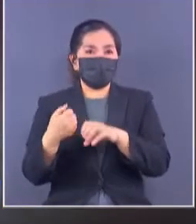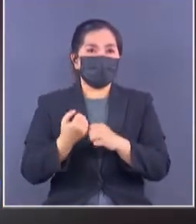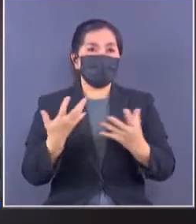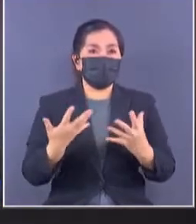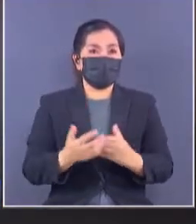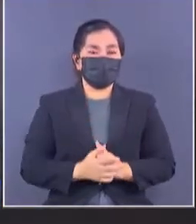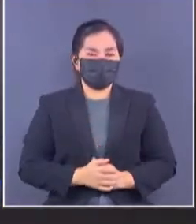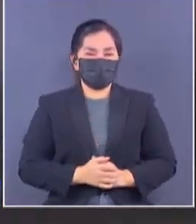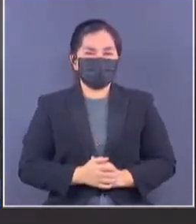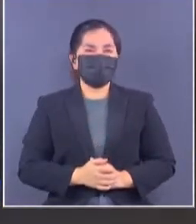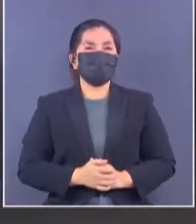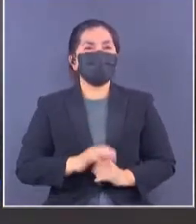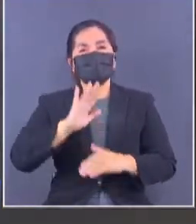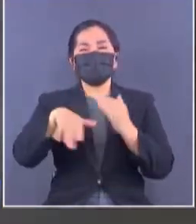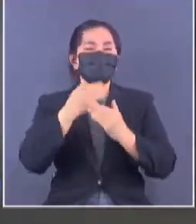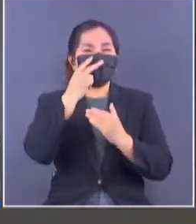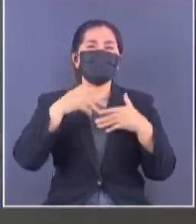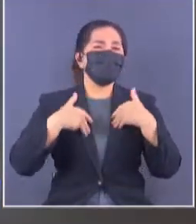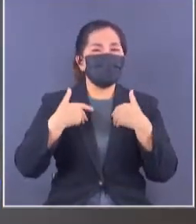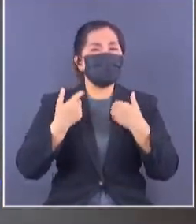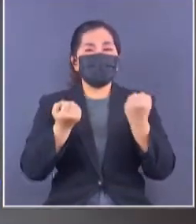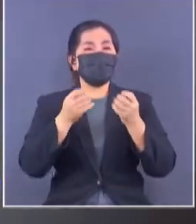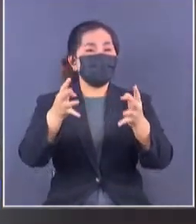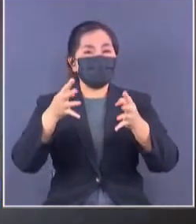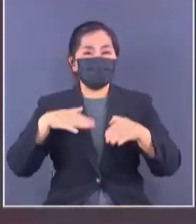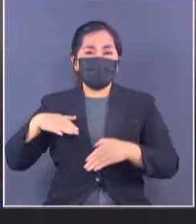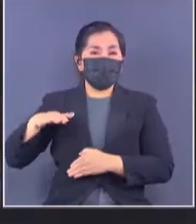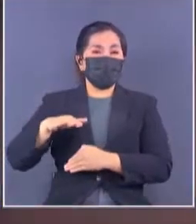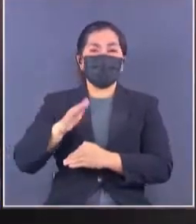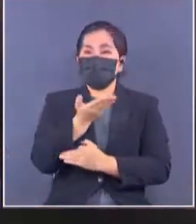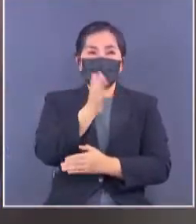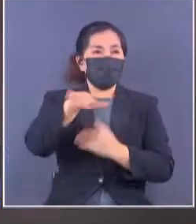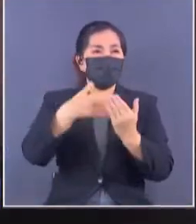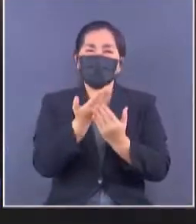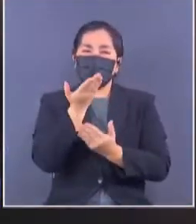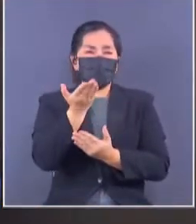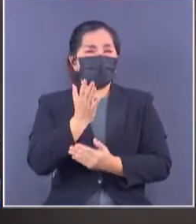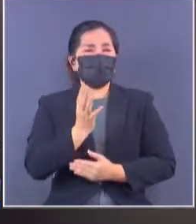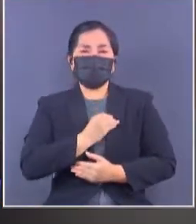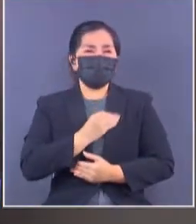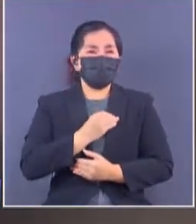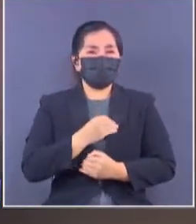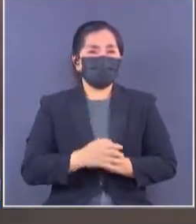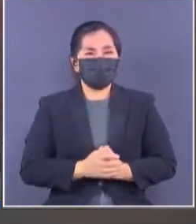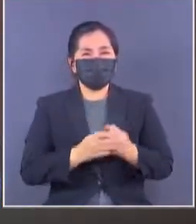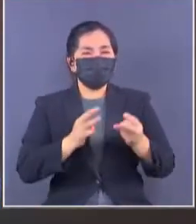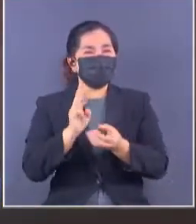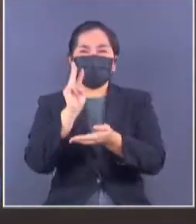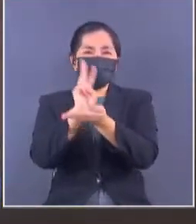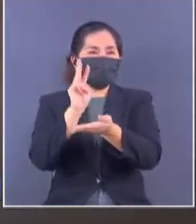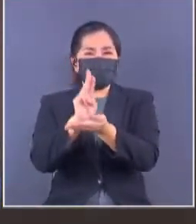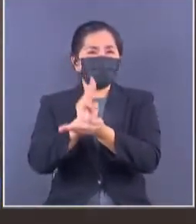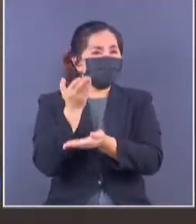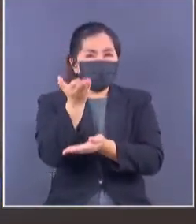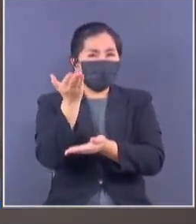ะอยู่ใต้ท้องรถไหมเนี่ยแต่ทุกคนเนี่ยโอ้โหพอรถบรรทุกเข้ามาในโรงเรียนนะครับปรากฏว่าโอ้ตื่นเต้นกันใหญ่เลยครับแล้วก็เนี่ยสามช้าม